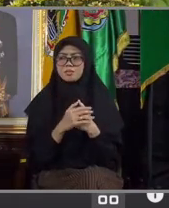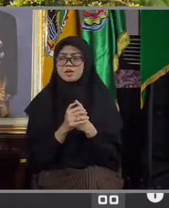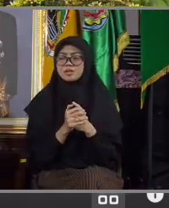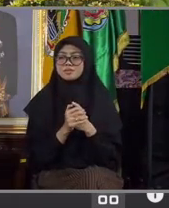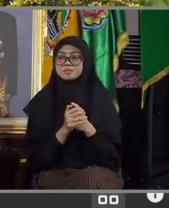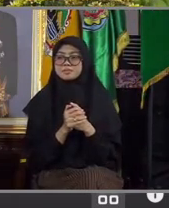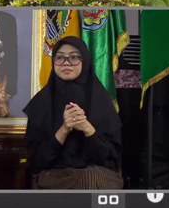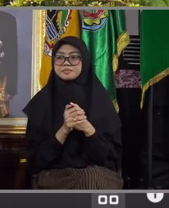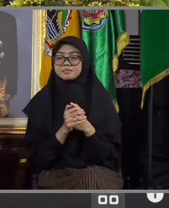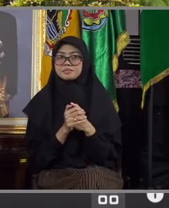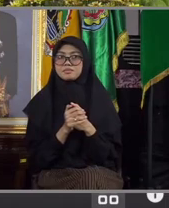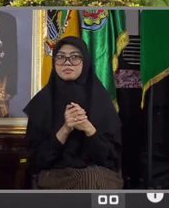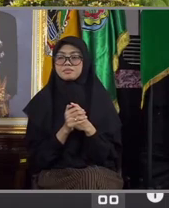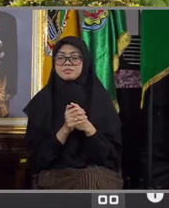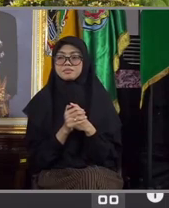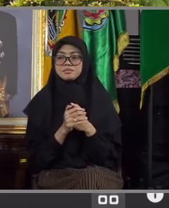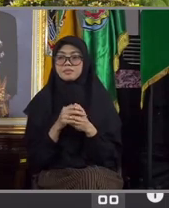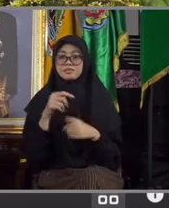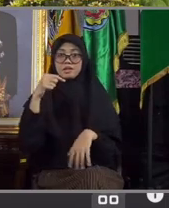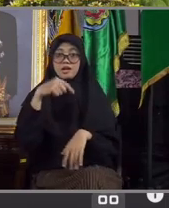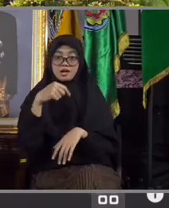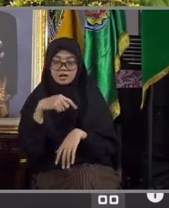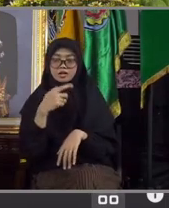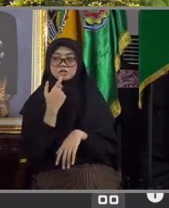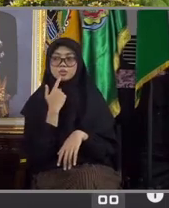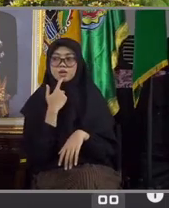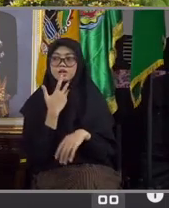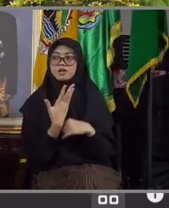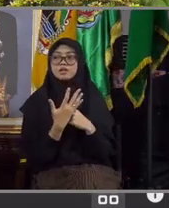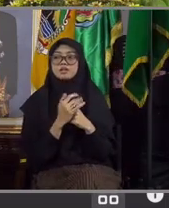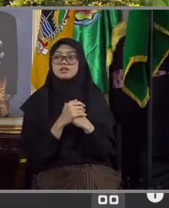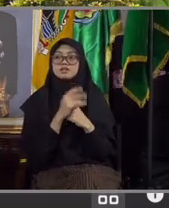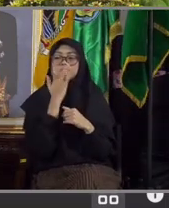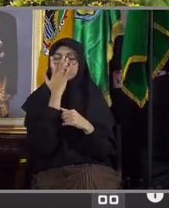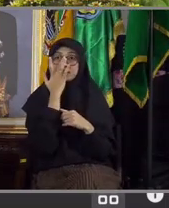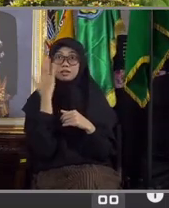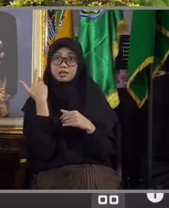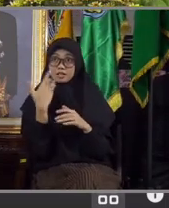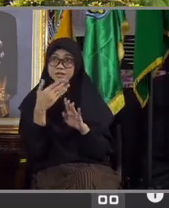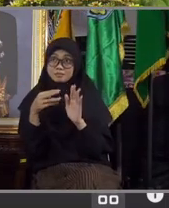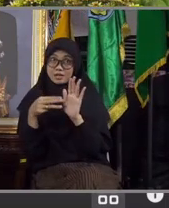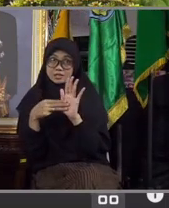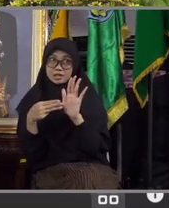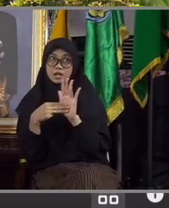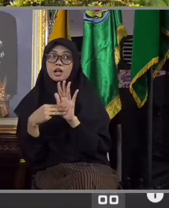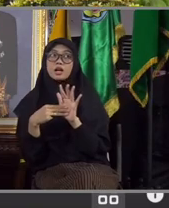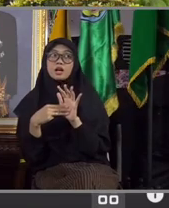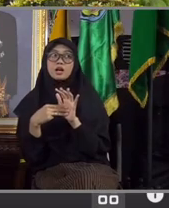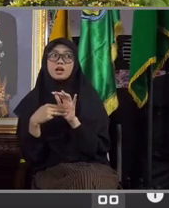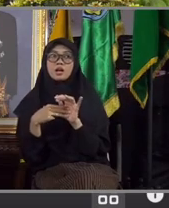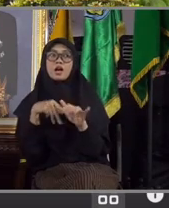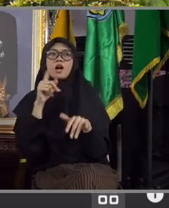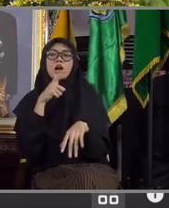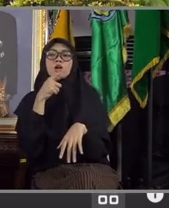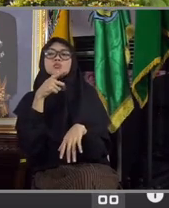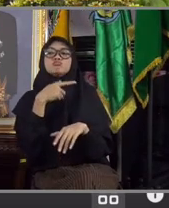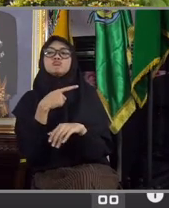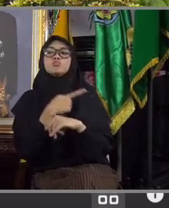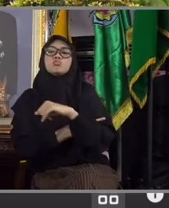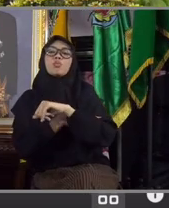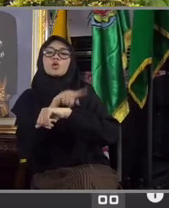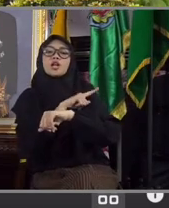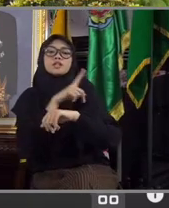Ya. Oke. Nah sekarang itu tadi masalah. Kalau keunggulan kelurahan ini jenengan